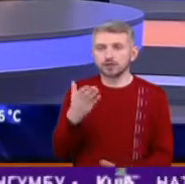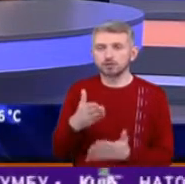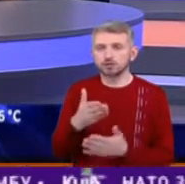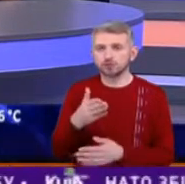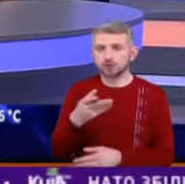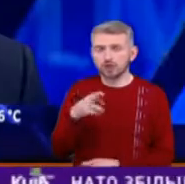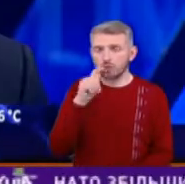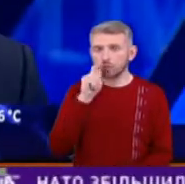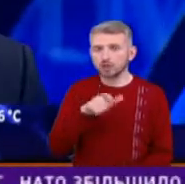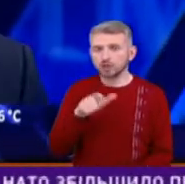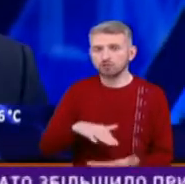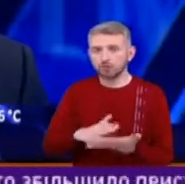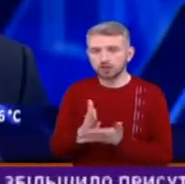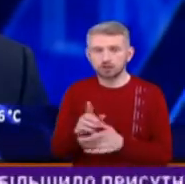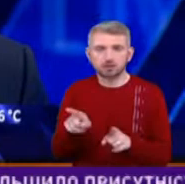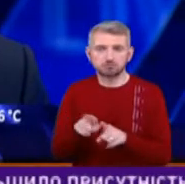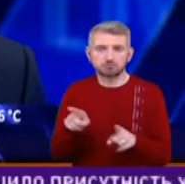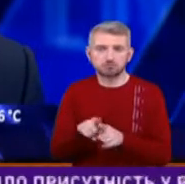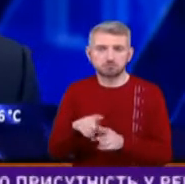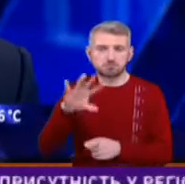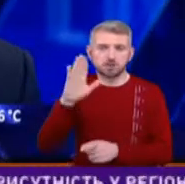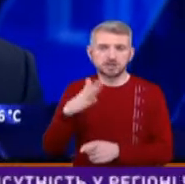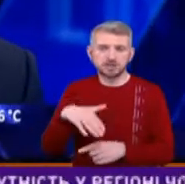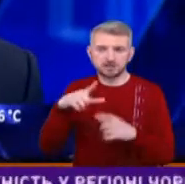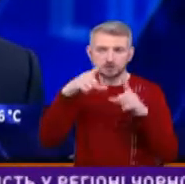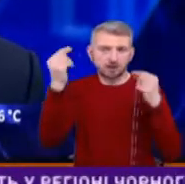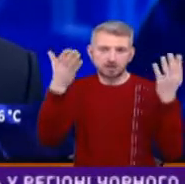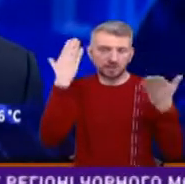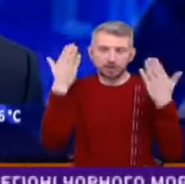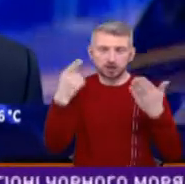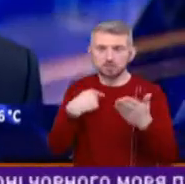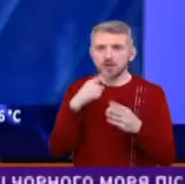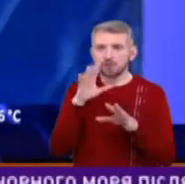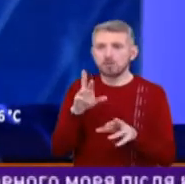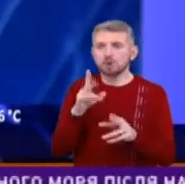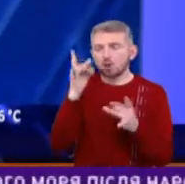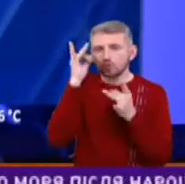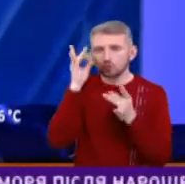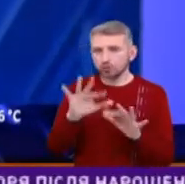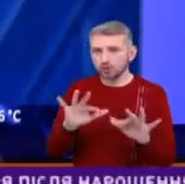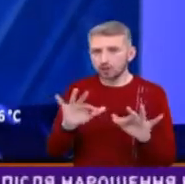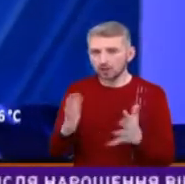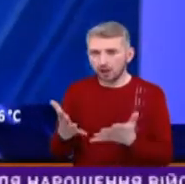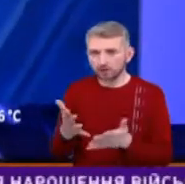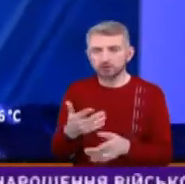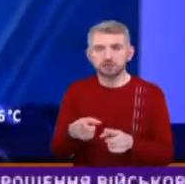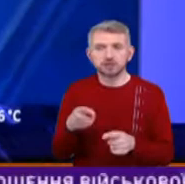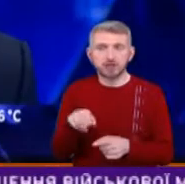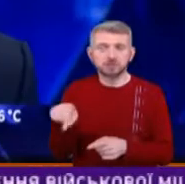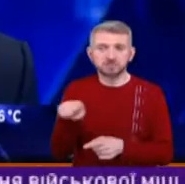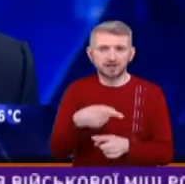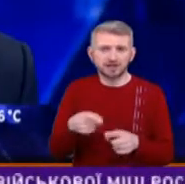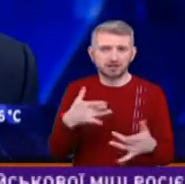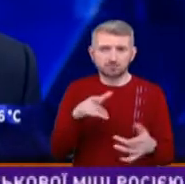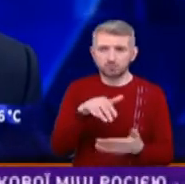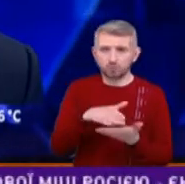політика стала щось на зразок як бразильського карнавалу. Тобто ми це сприймаємо як культурне явище. Українці говорять політику. Для них це актори, для них це